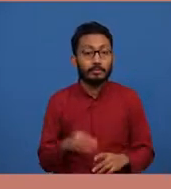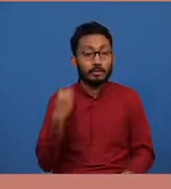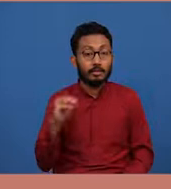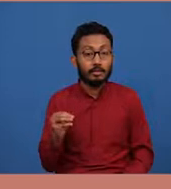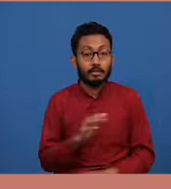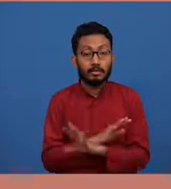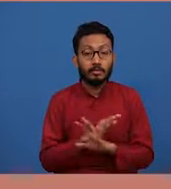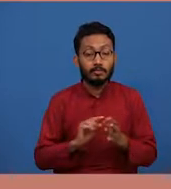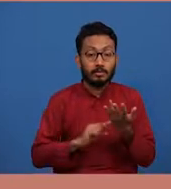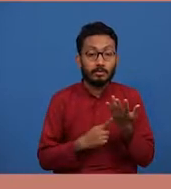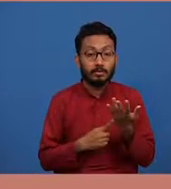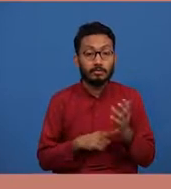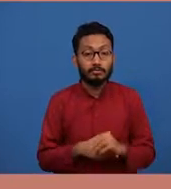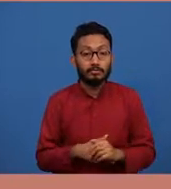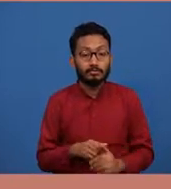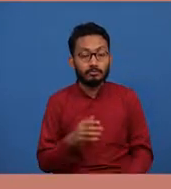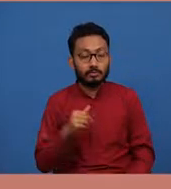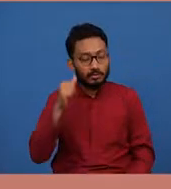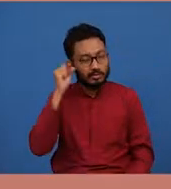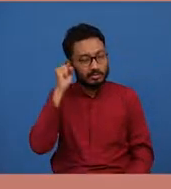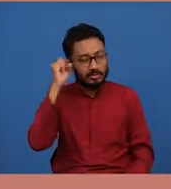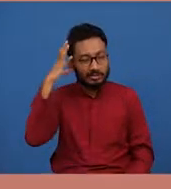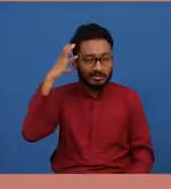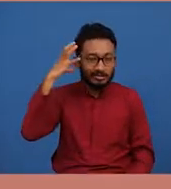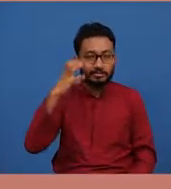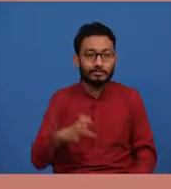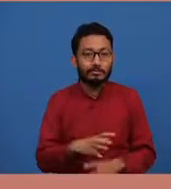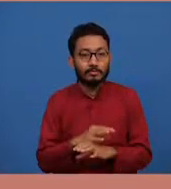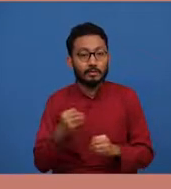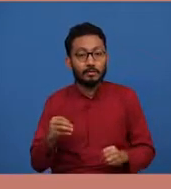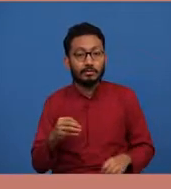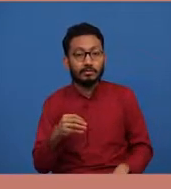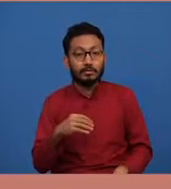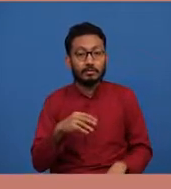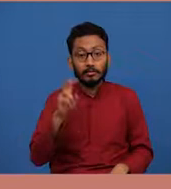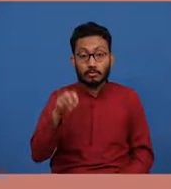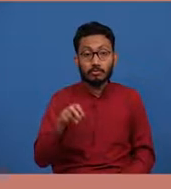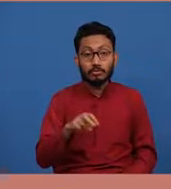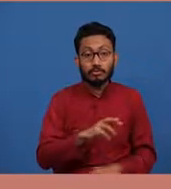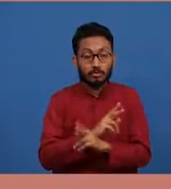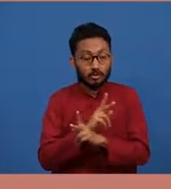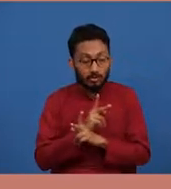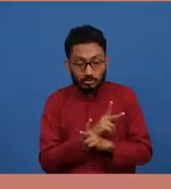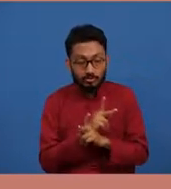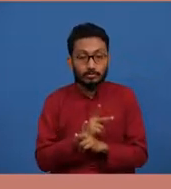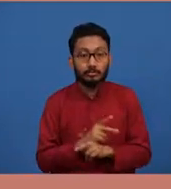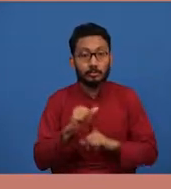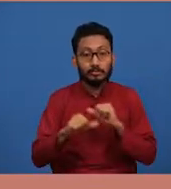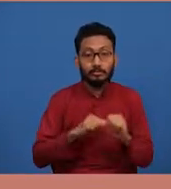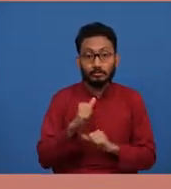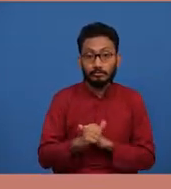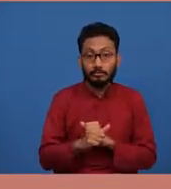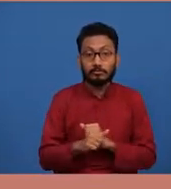mulai insaf dan sedar bahawa mereka harus menjaga alam semula jadi di pulau